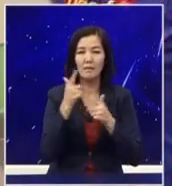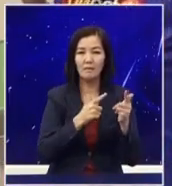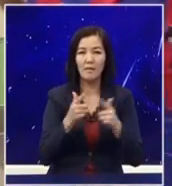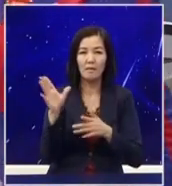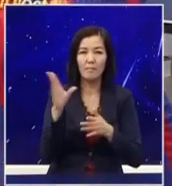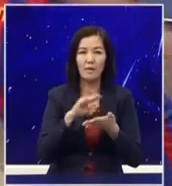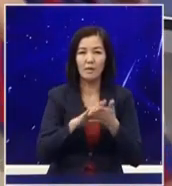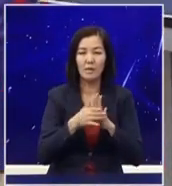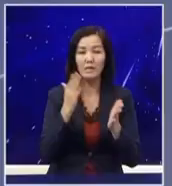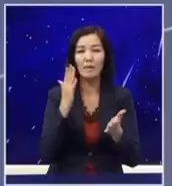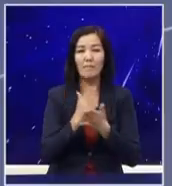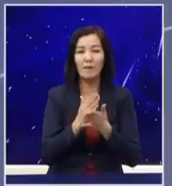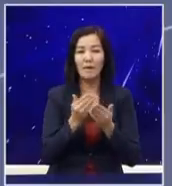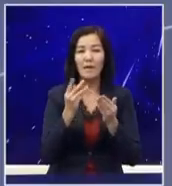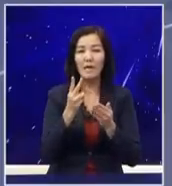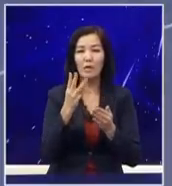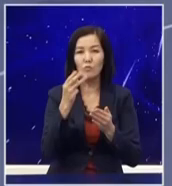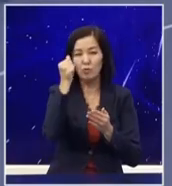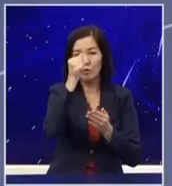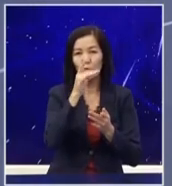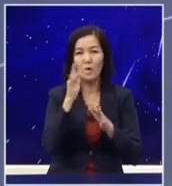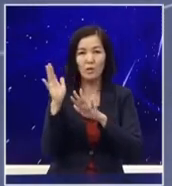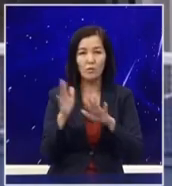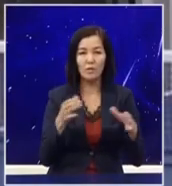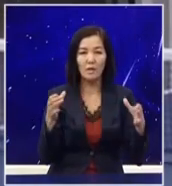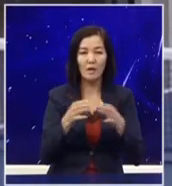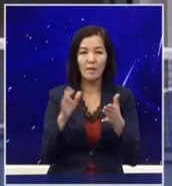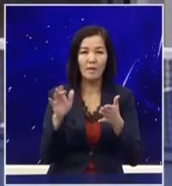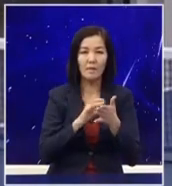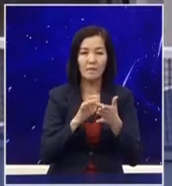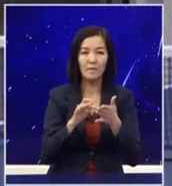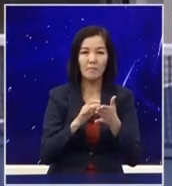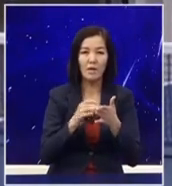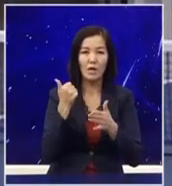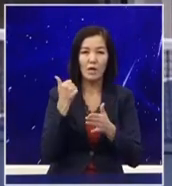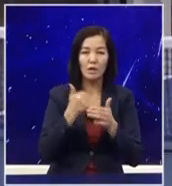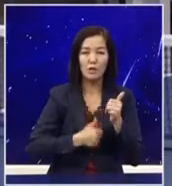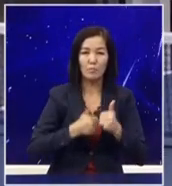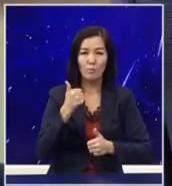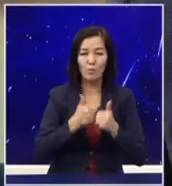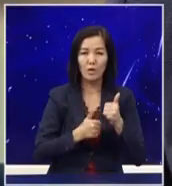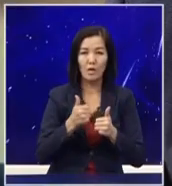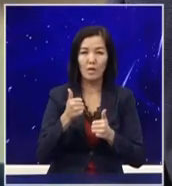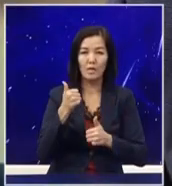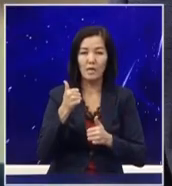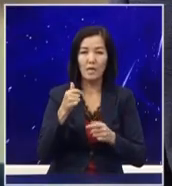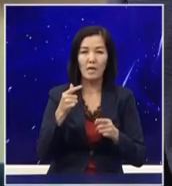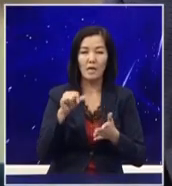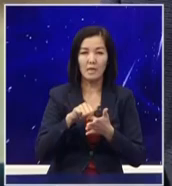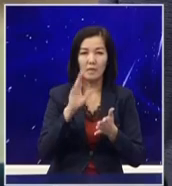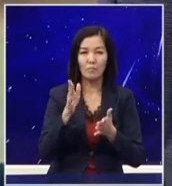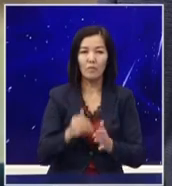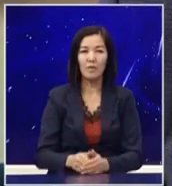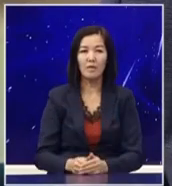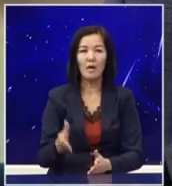барлық жағдай жасалып отыр. 2-3 жылдан соң жерлестеріміз командалық есепте чемпиондыққа таласатын болады дейді. Енді Алматы облысында